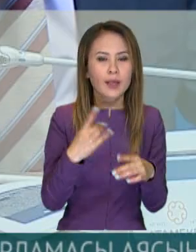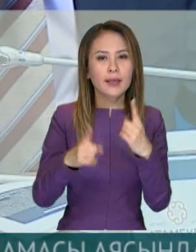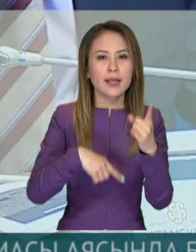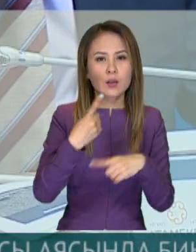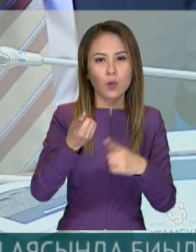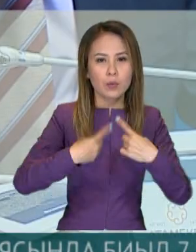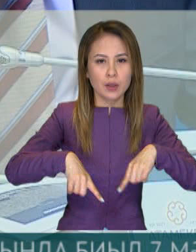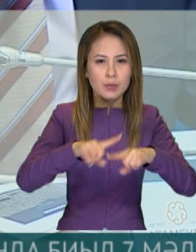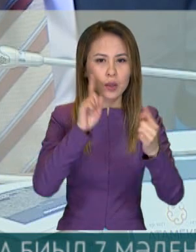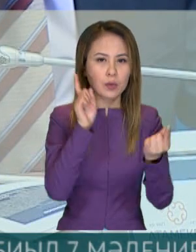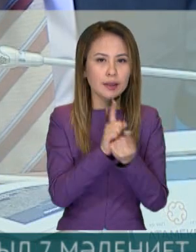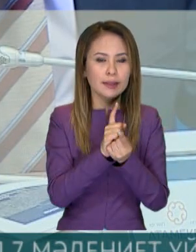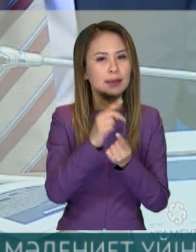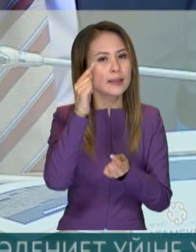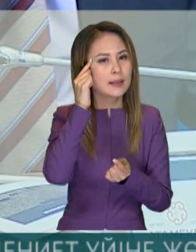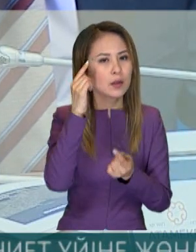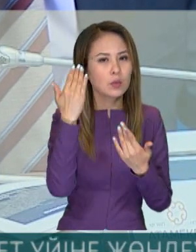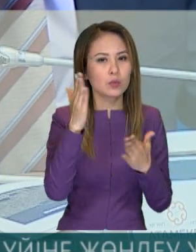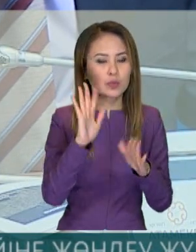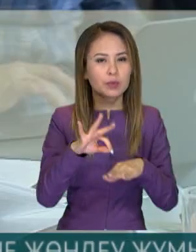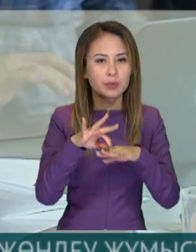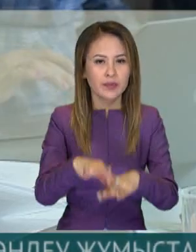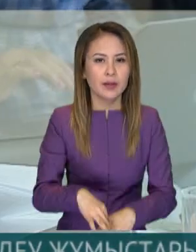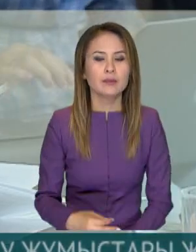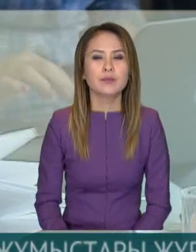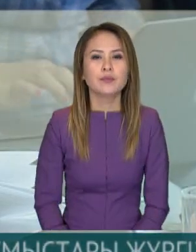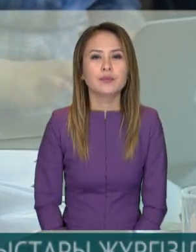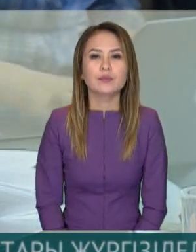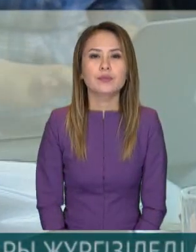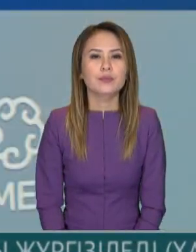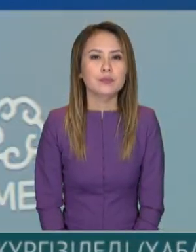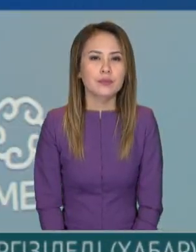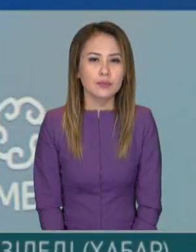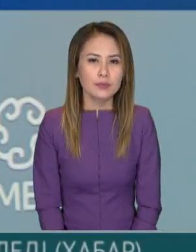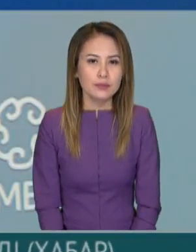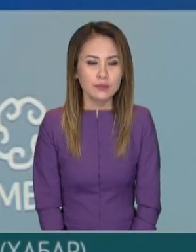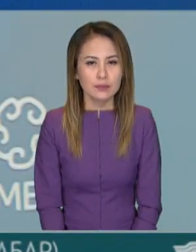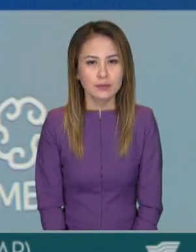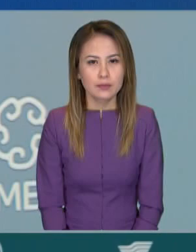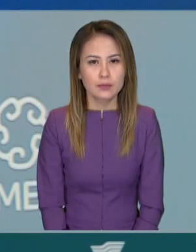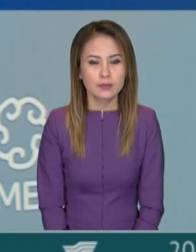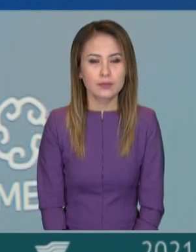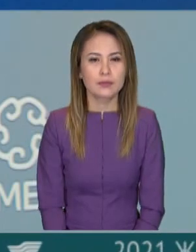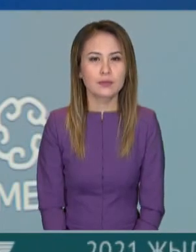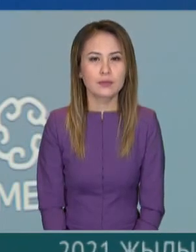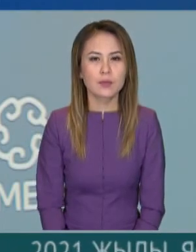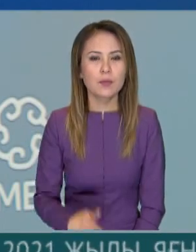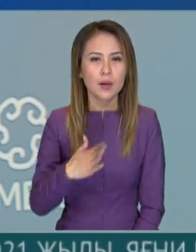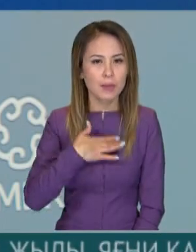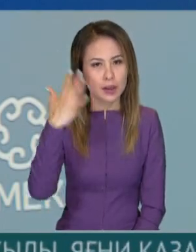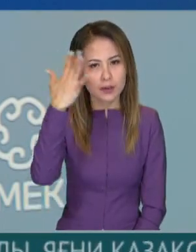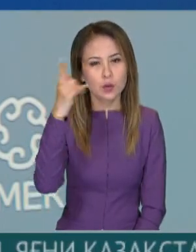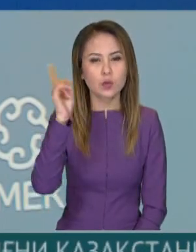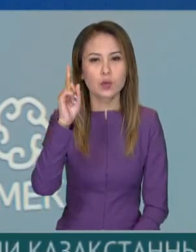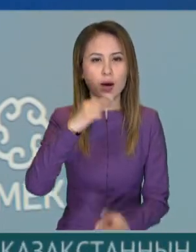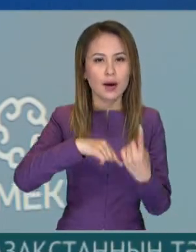Келесі қоғамдық қабылдау Қырғызстанда өтеді деп жоспарланған. Цель нашего мероприятия это... Біздің мақсатымыз